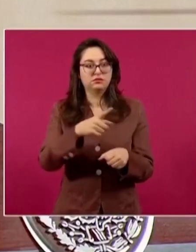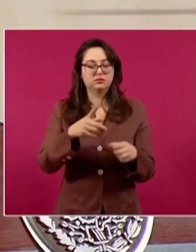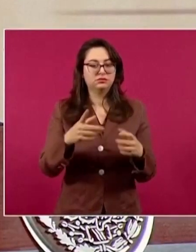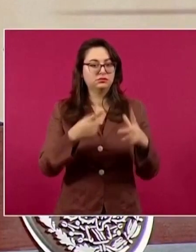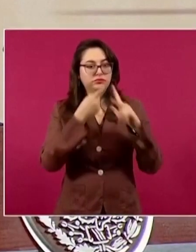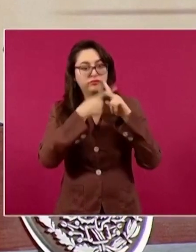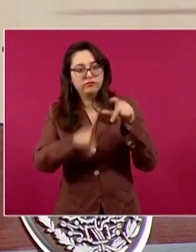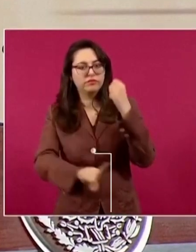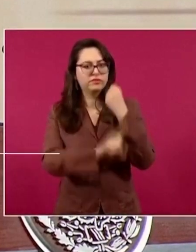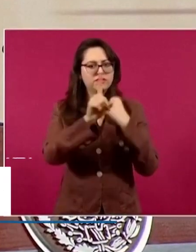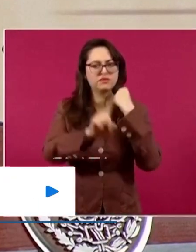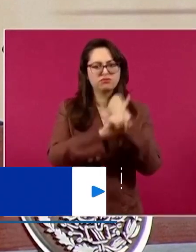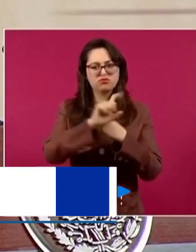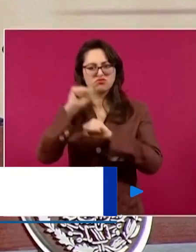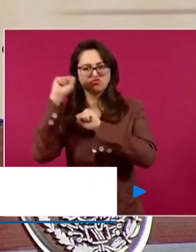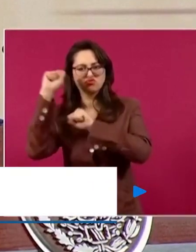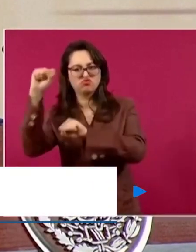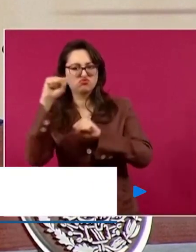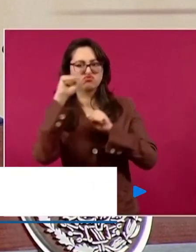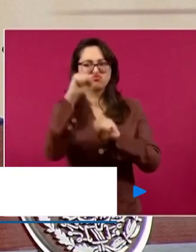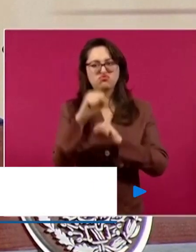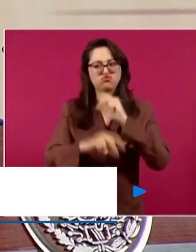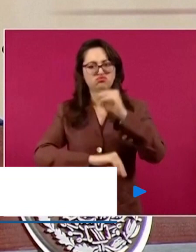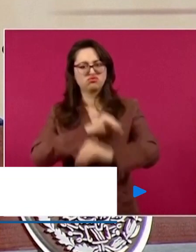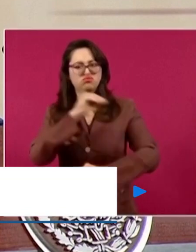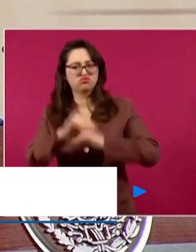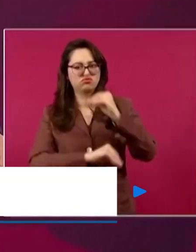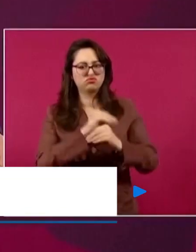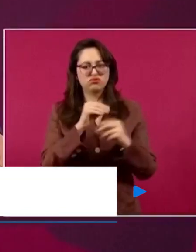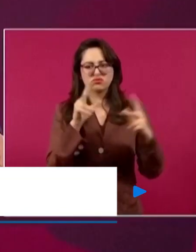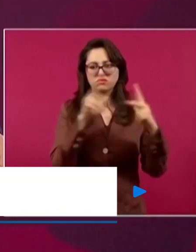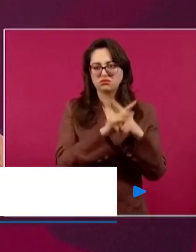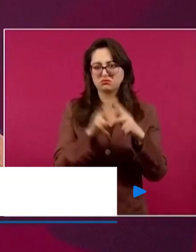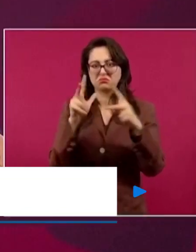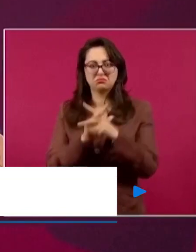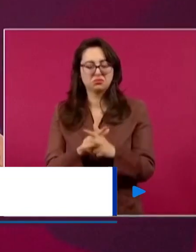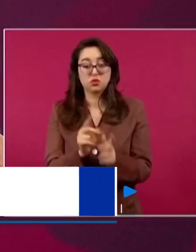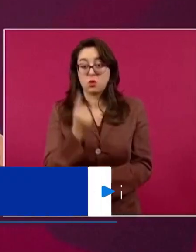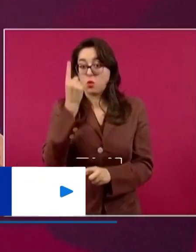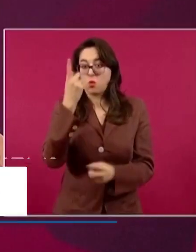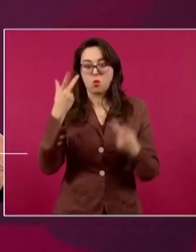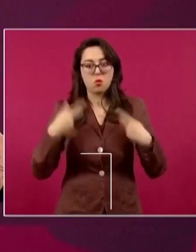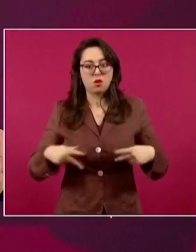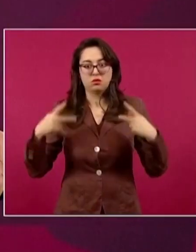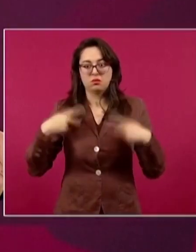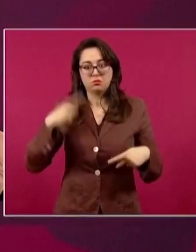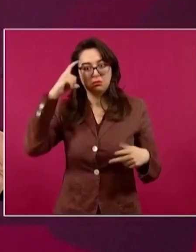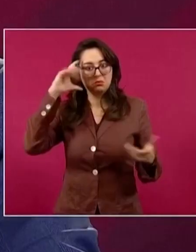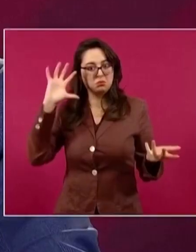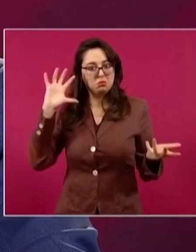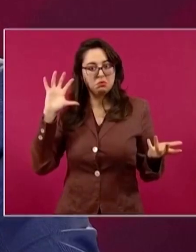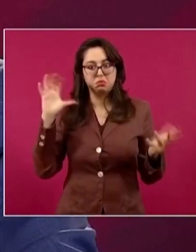một cuộc biểu tình đã diễn ra họ đốt những tấm nệm của mình và một đám cháy đã bùng phát người cầm chìa khóa phòng giam thì lại không ở